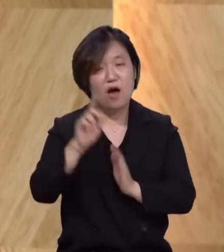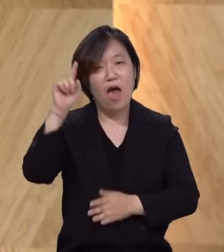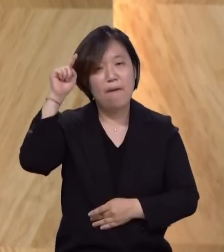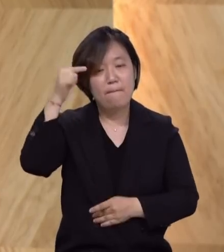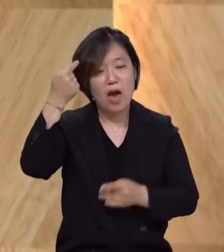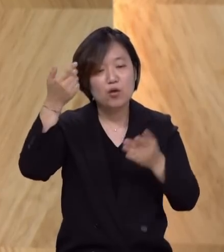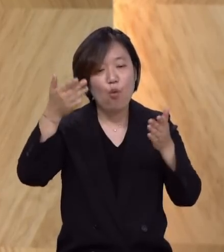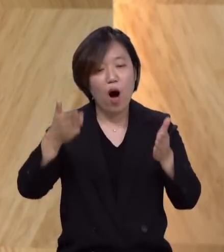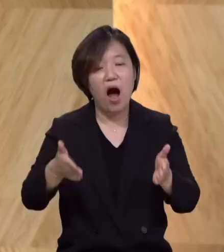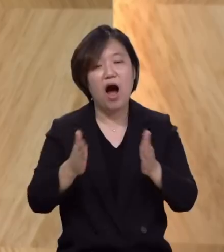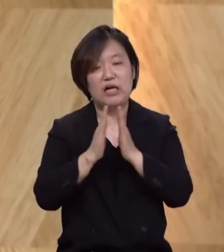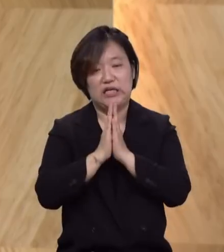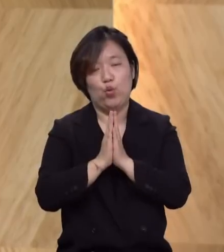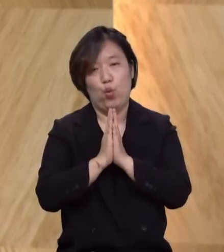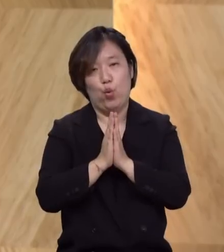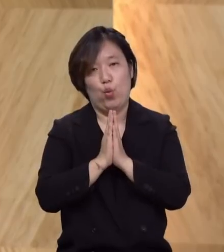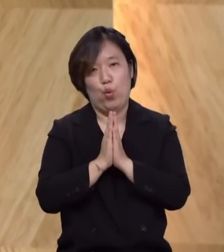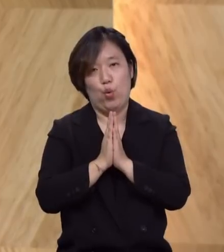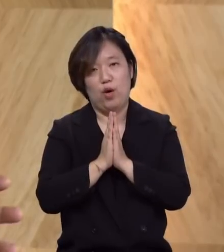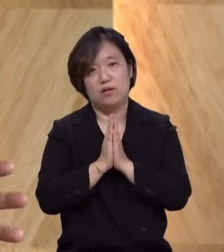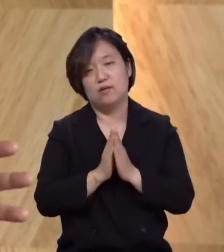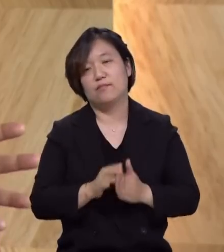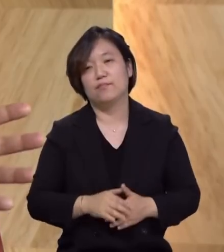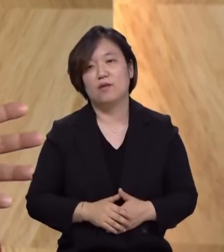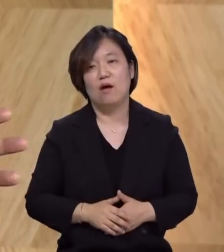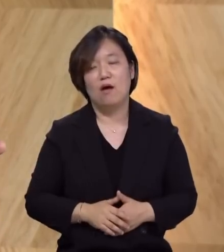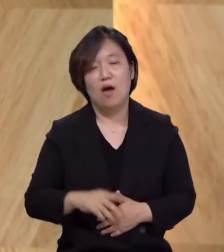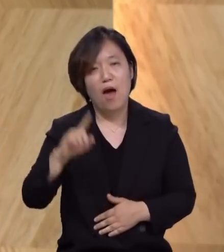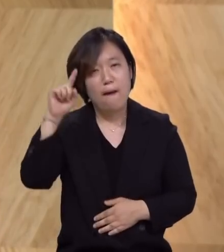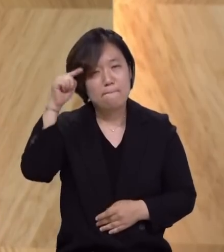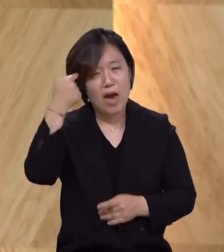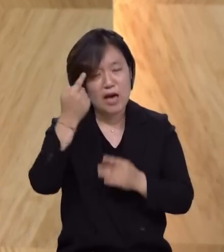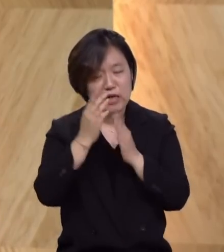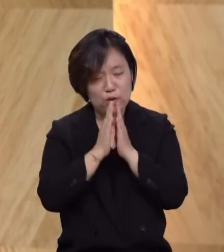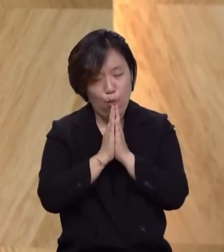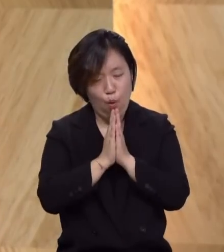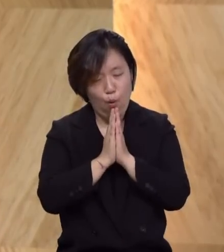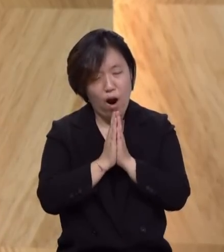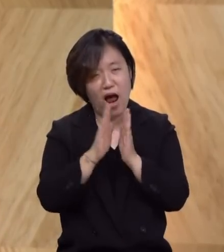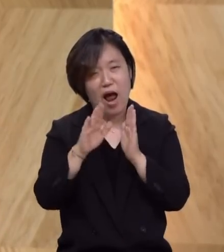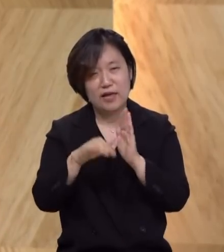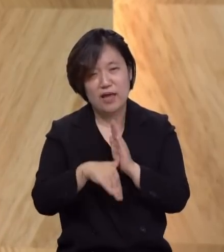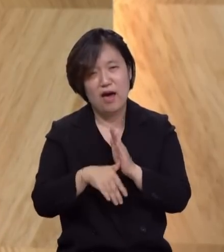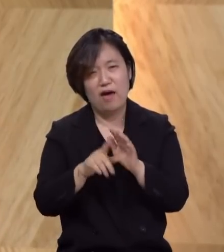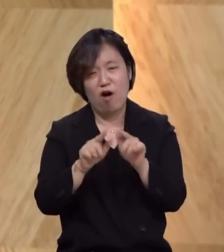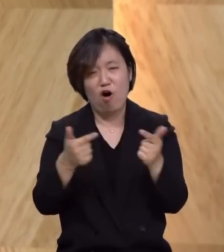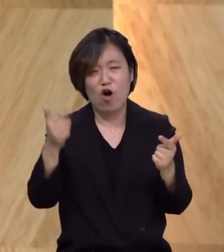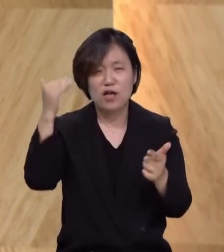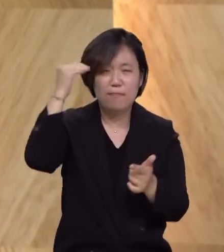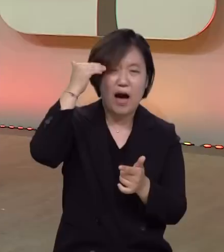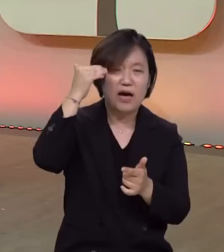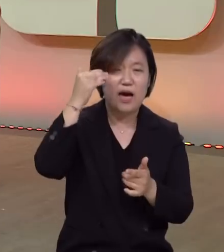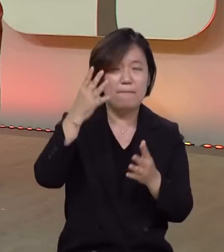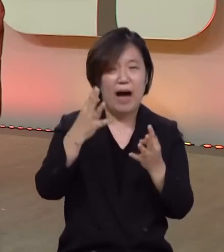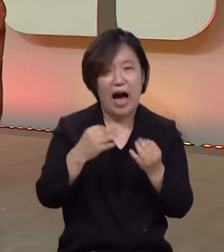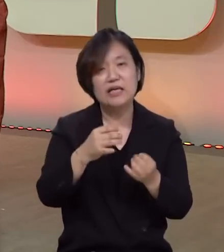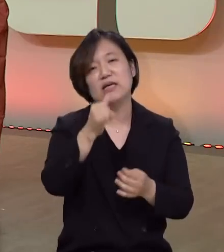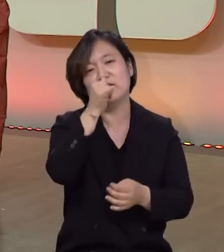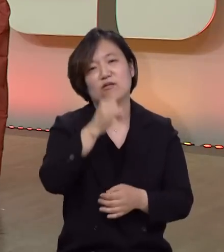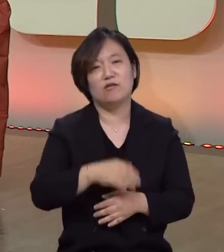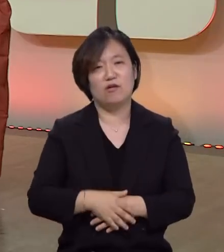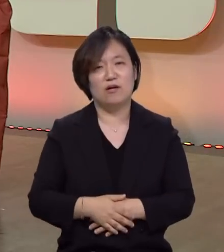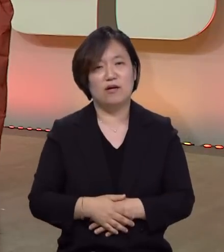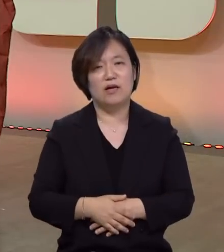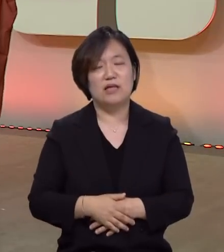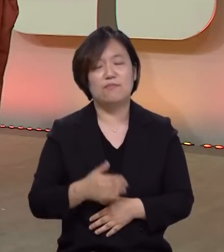열심히 하셨는데 그 백일 기도하면서도 별의별 희한한 일들이 많으셨대요 근데 그러거나